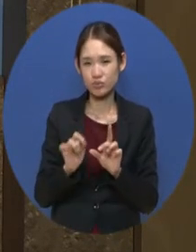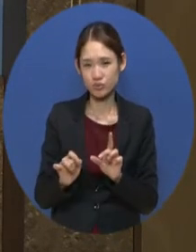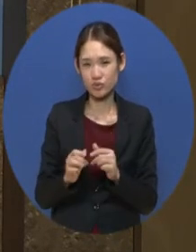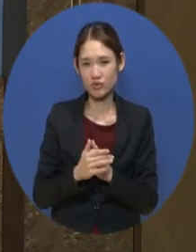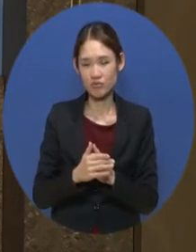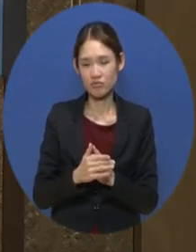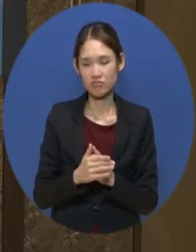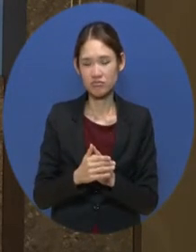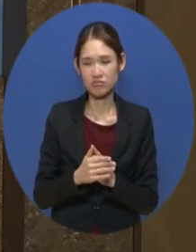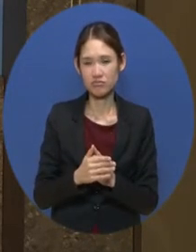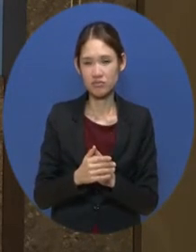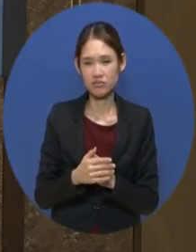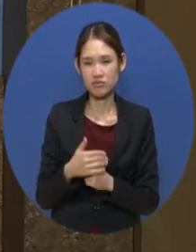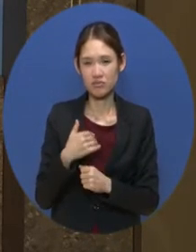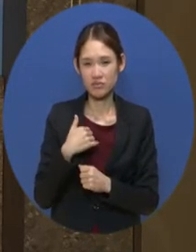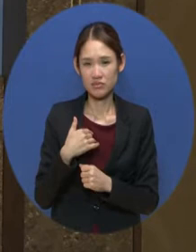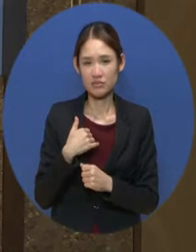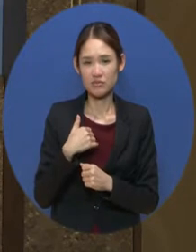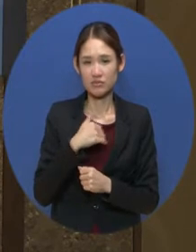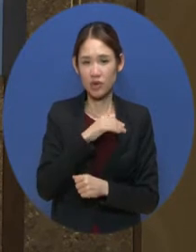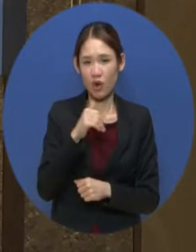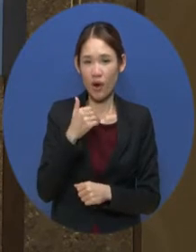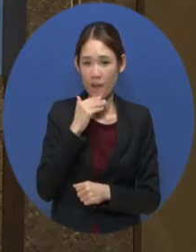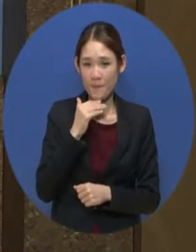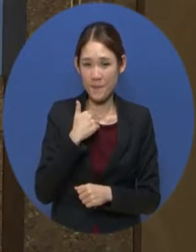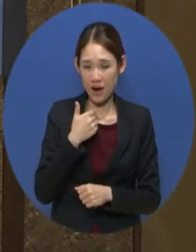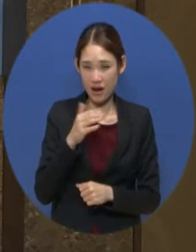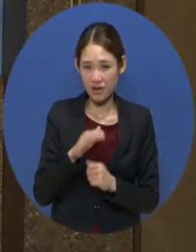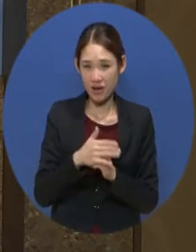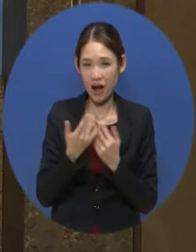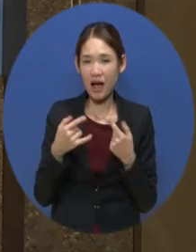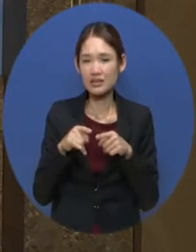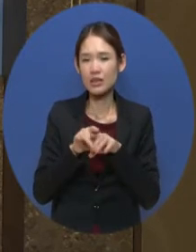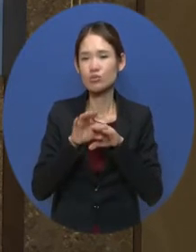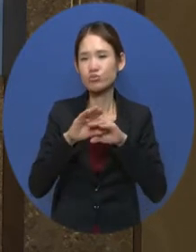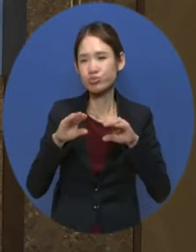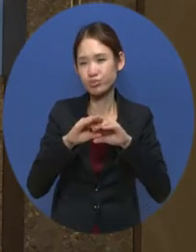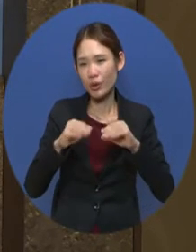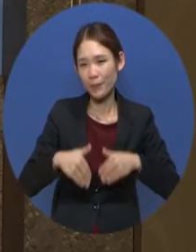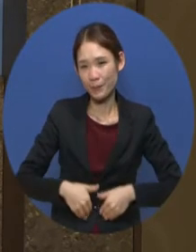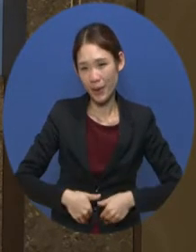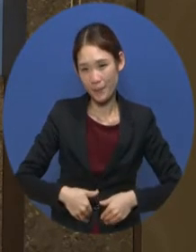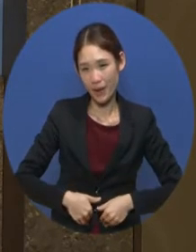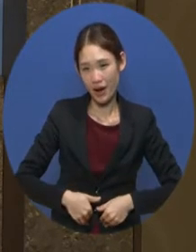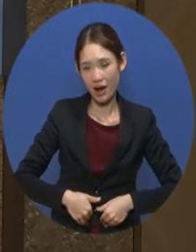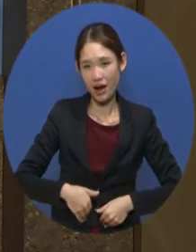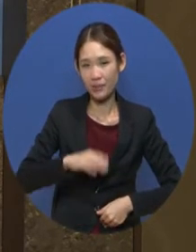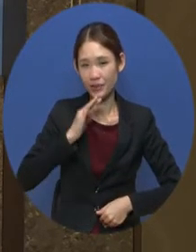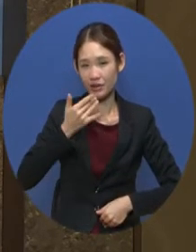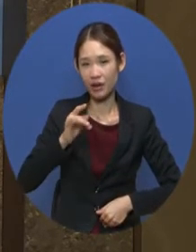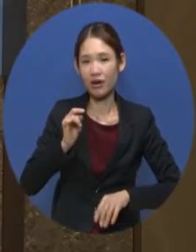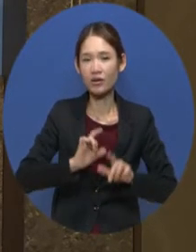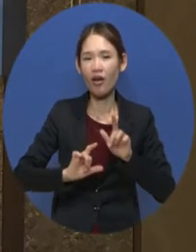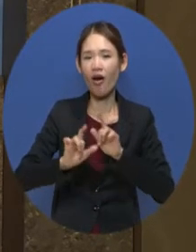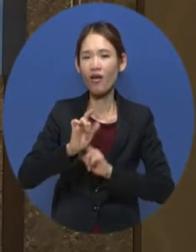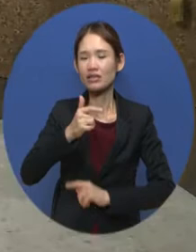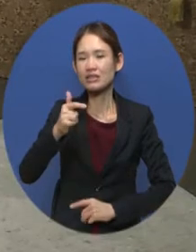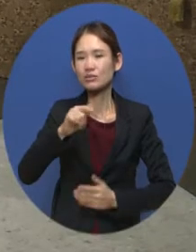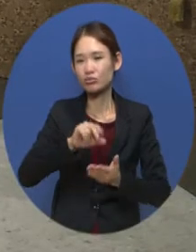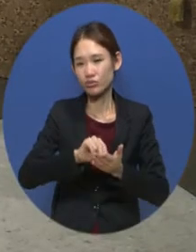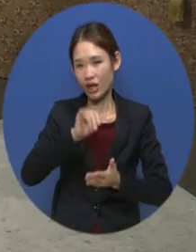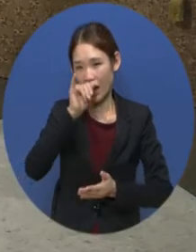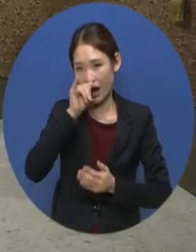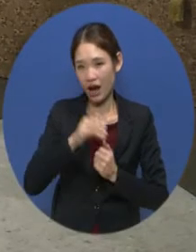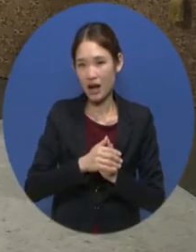저희가 저희도 저희지만은 이제 같이 풀어나가야 될 또 숙제라고 보는데 네. 사실 이것보다 더 큰 문제가 있어요. 어떤 문제가요?